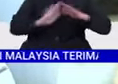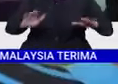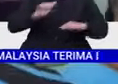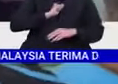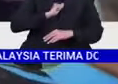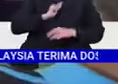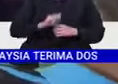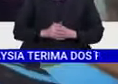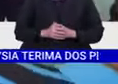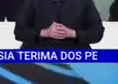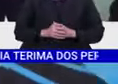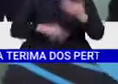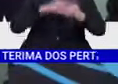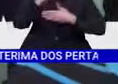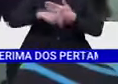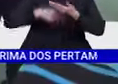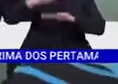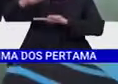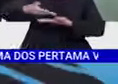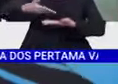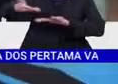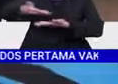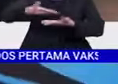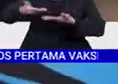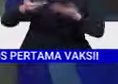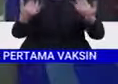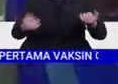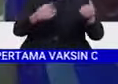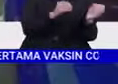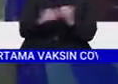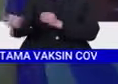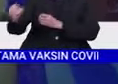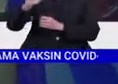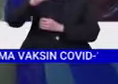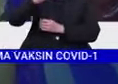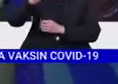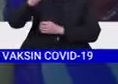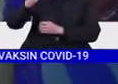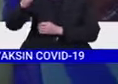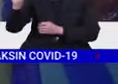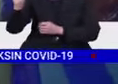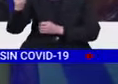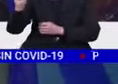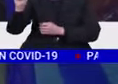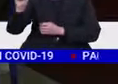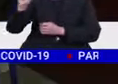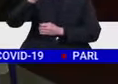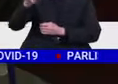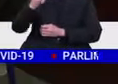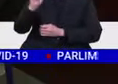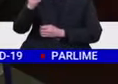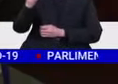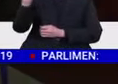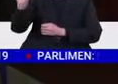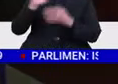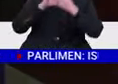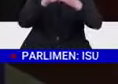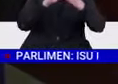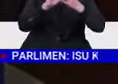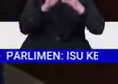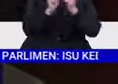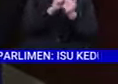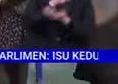diri program office ini merupakan anjuran jabatan kesihatan negeri Sabah JNS dengan kerjasama